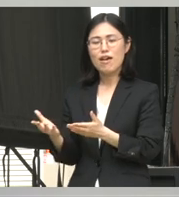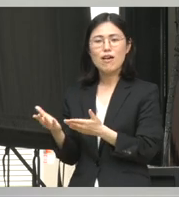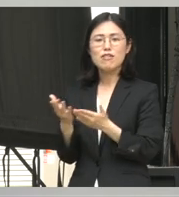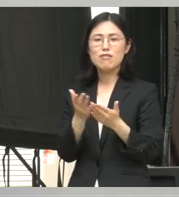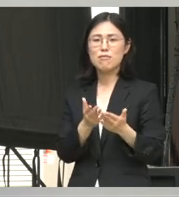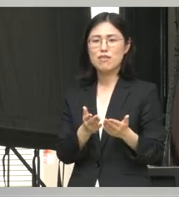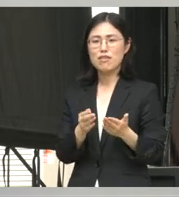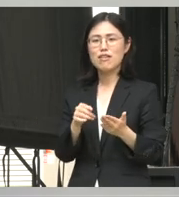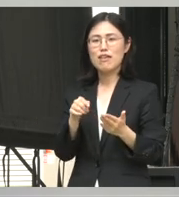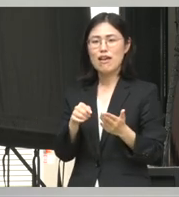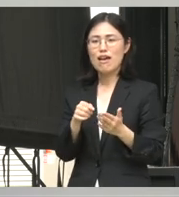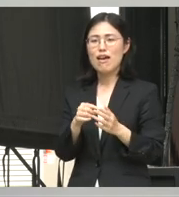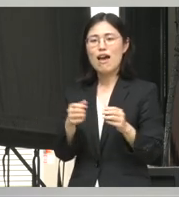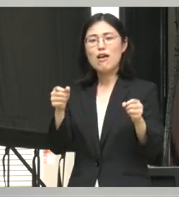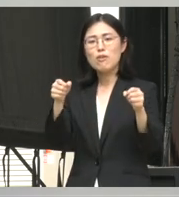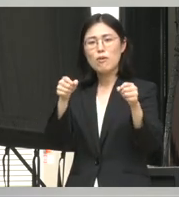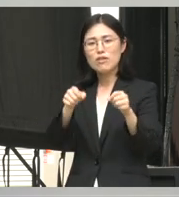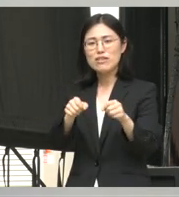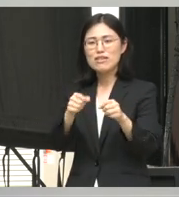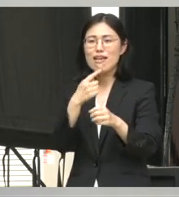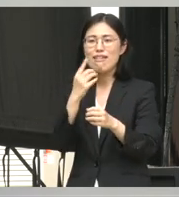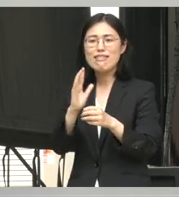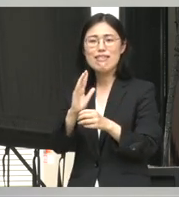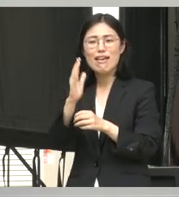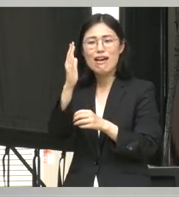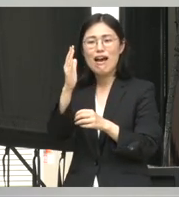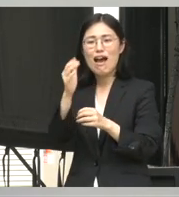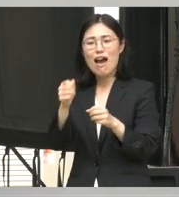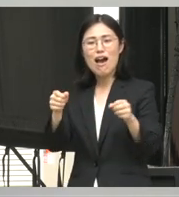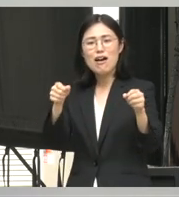ーチキスによる聖火をつないでいただきます。